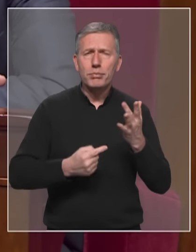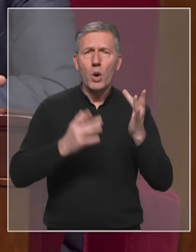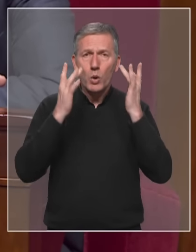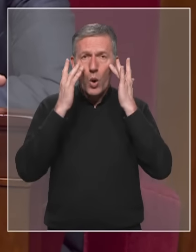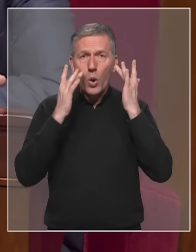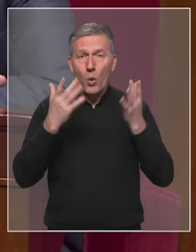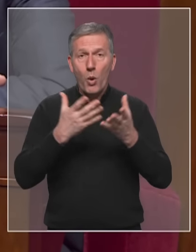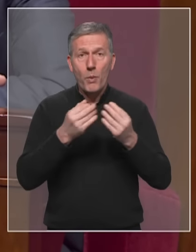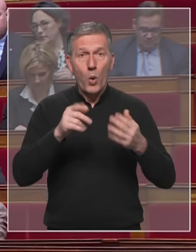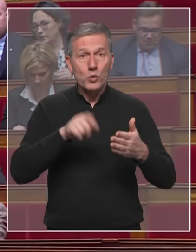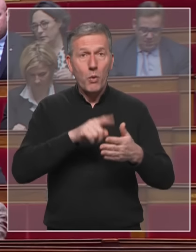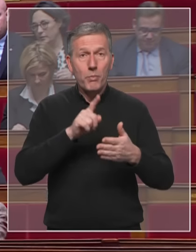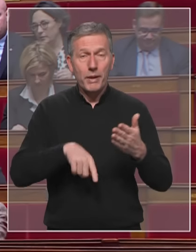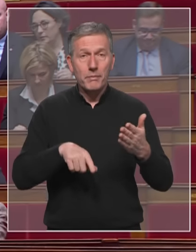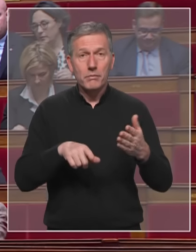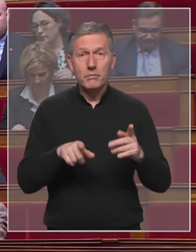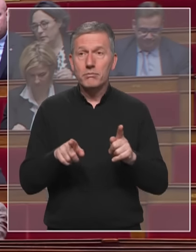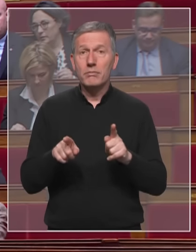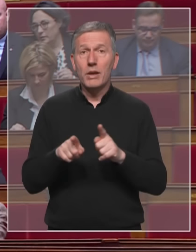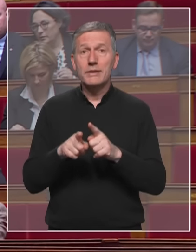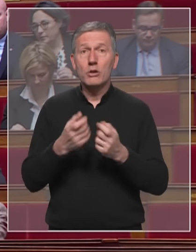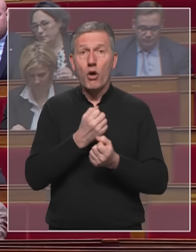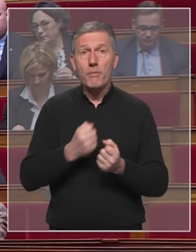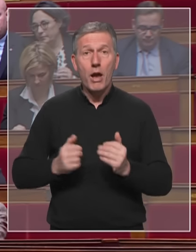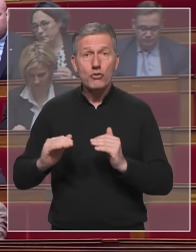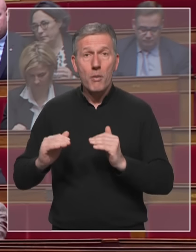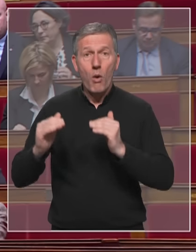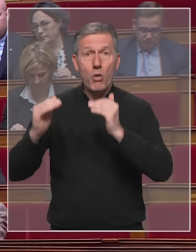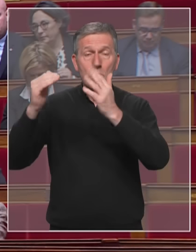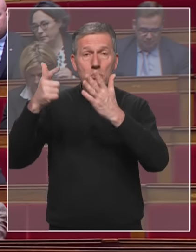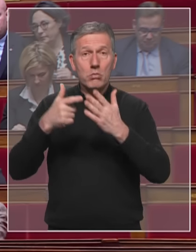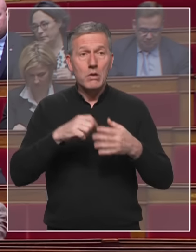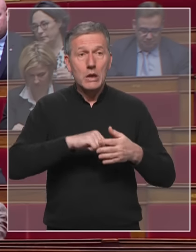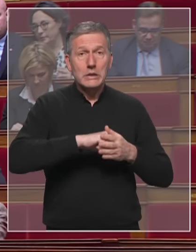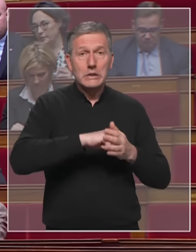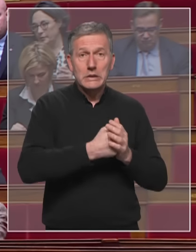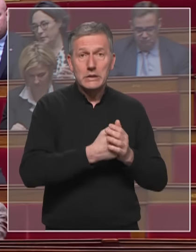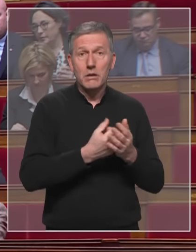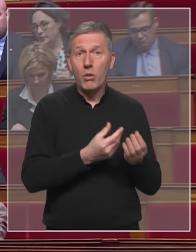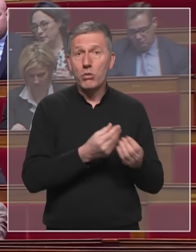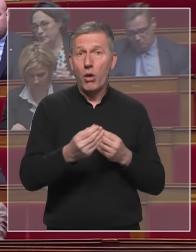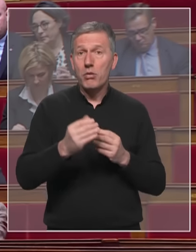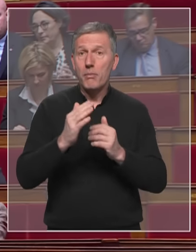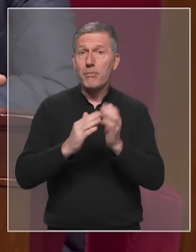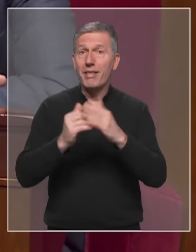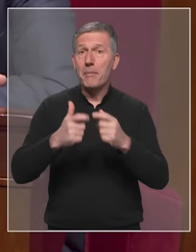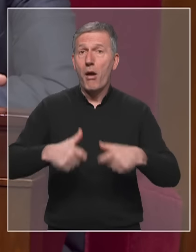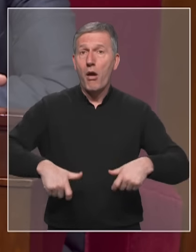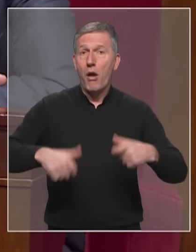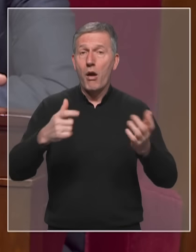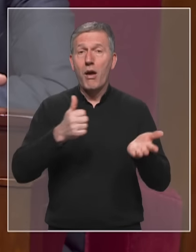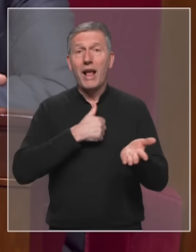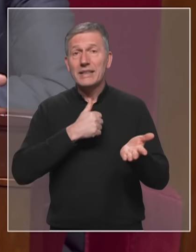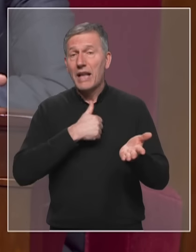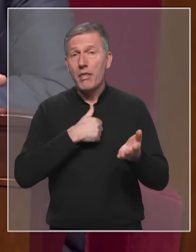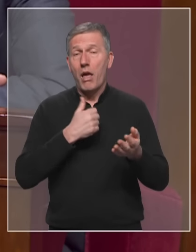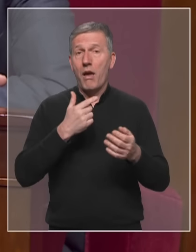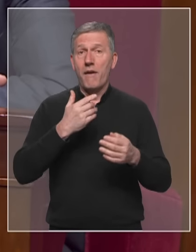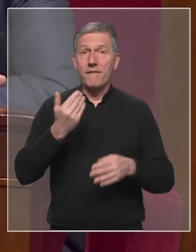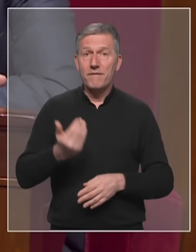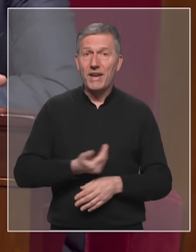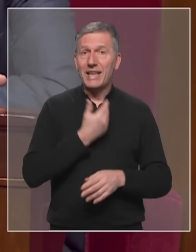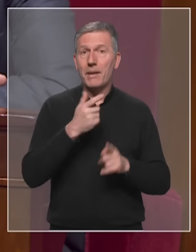En outre, et alors que le chômage remonte, l'effet récessif de ce budget ne manquera pas d'affecter le BTP et l'artisanat, par exemple, de même qu'un vaste plan